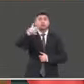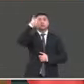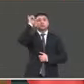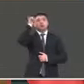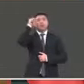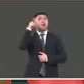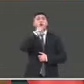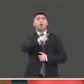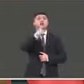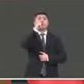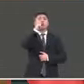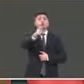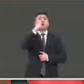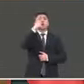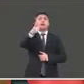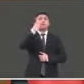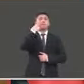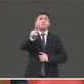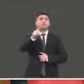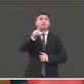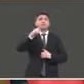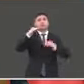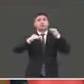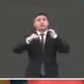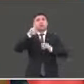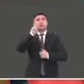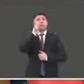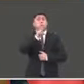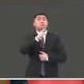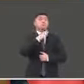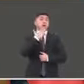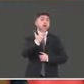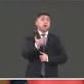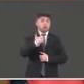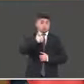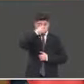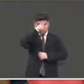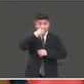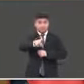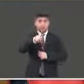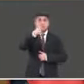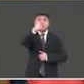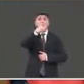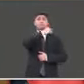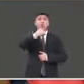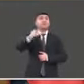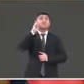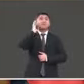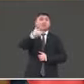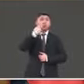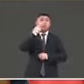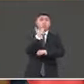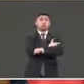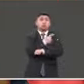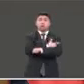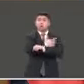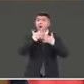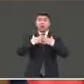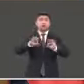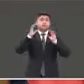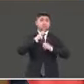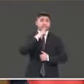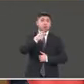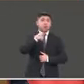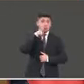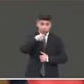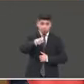İspanya'da 91000 seviyesindedir ülkemiz Bir Milyonu Aşkın Yurt kapasitesiyle